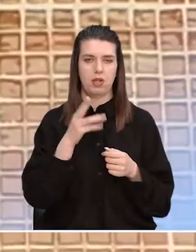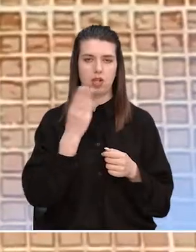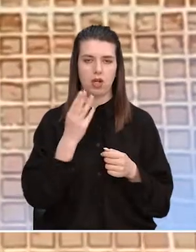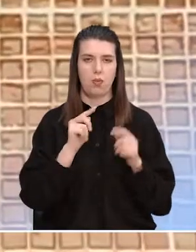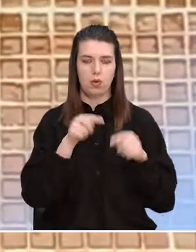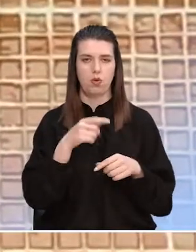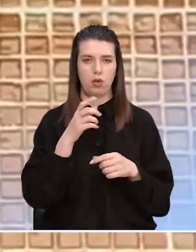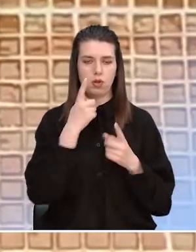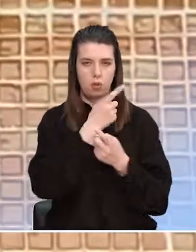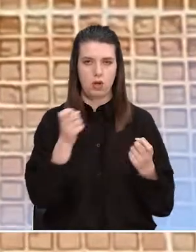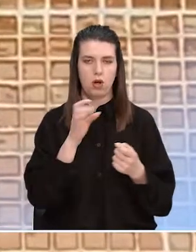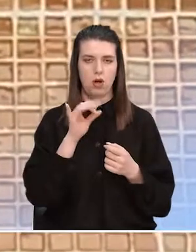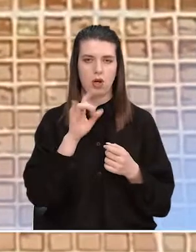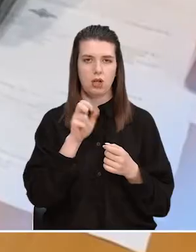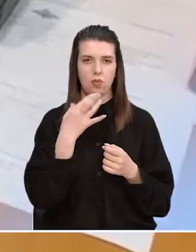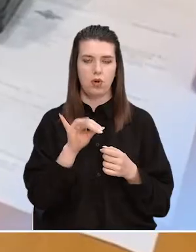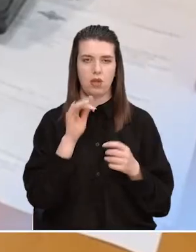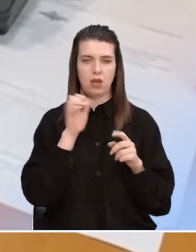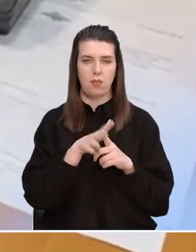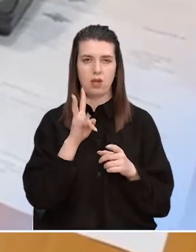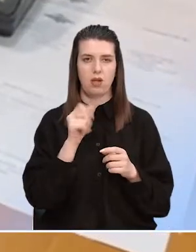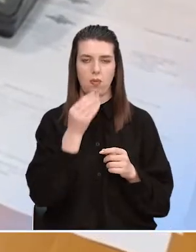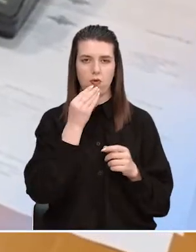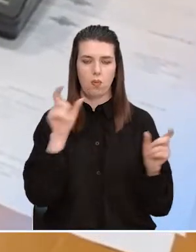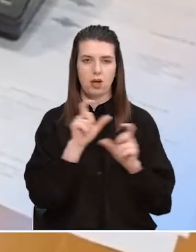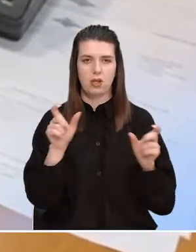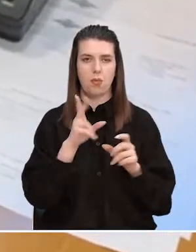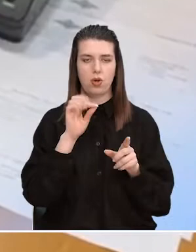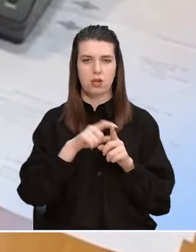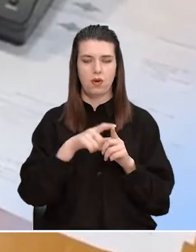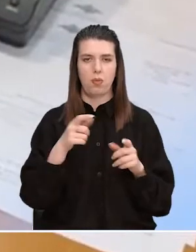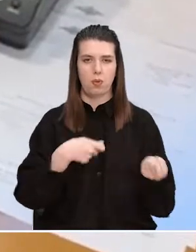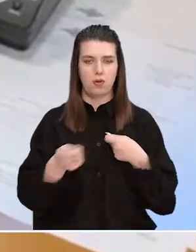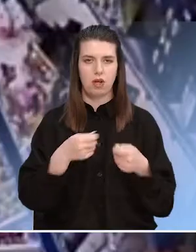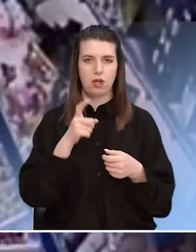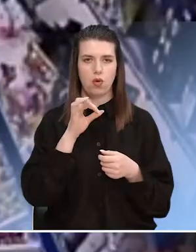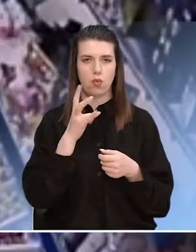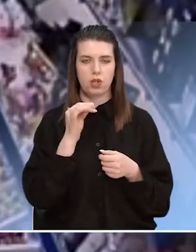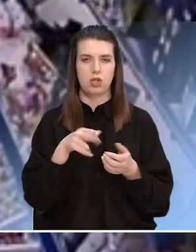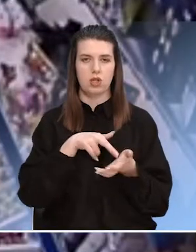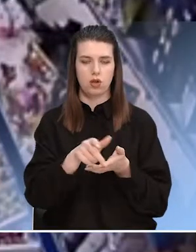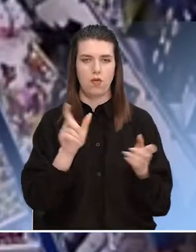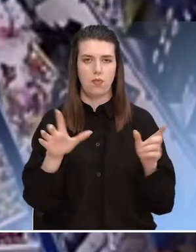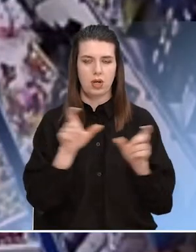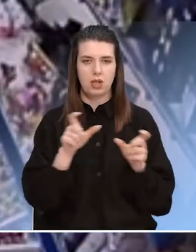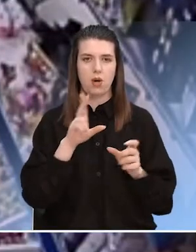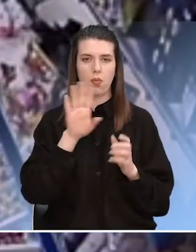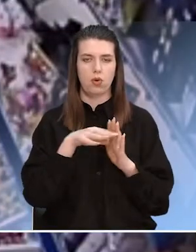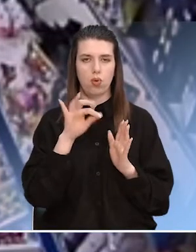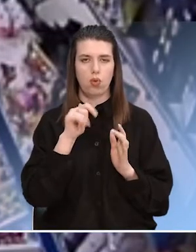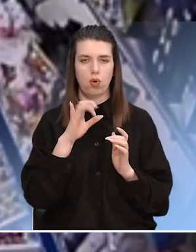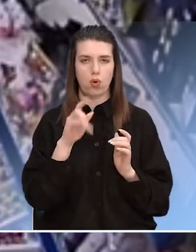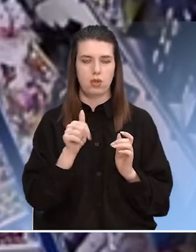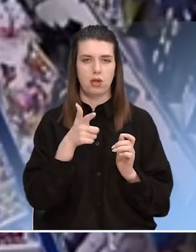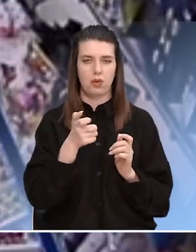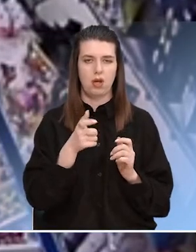управлении мвд россии по городу шахты поступило сообщение о разбойном нападении на продуктовый магазин по словам продавца злоумышленник зашел в торговую